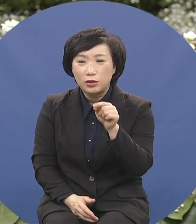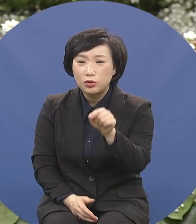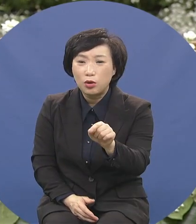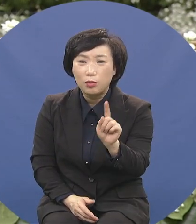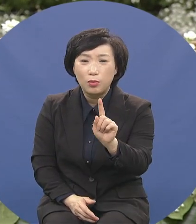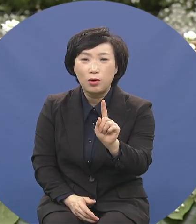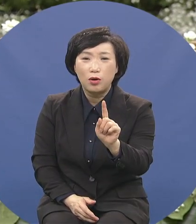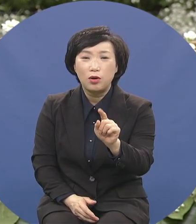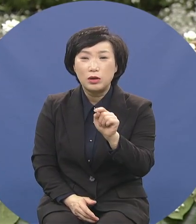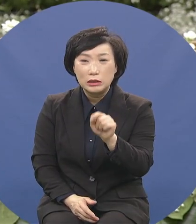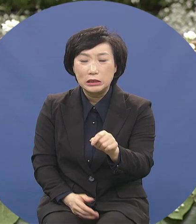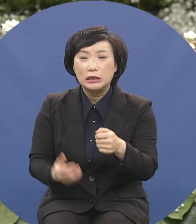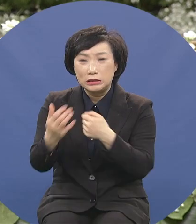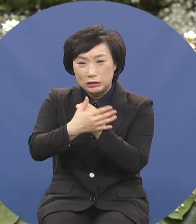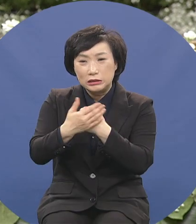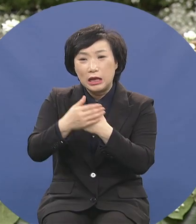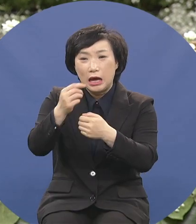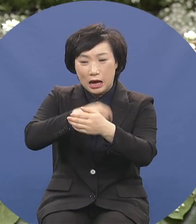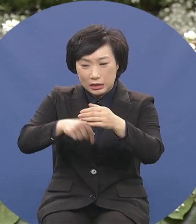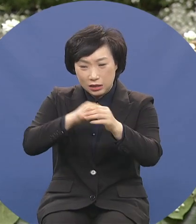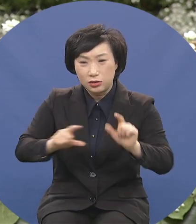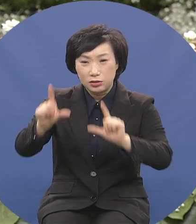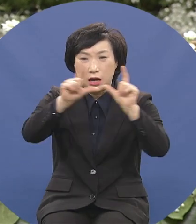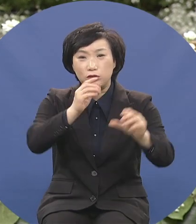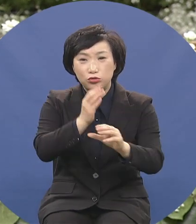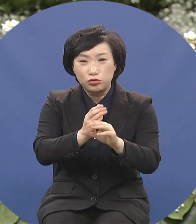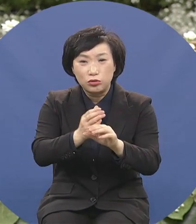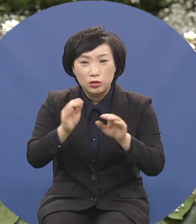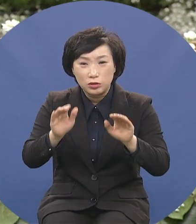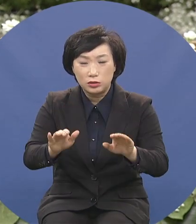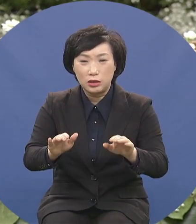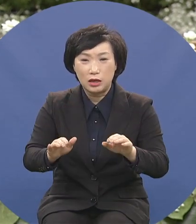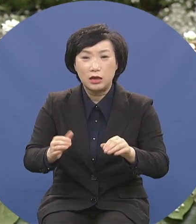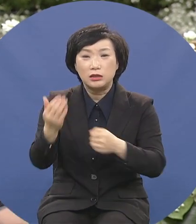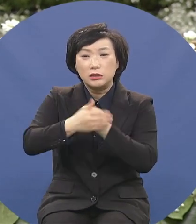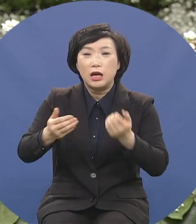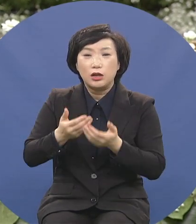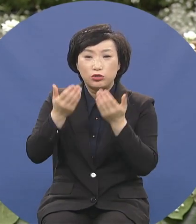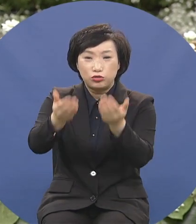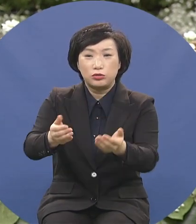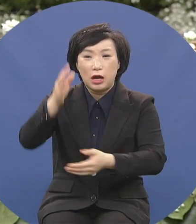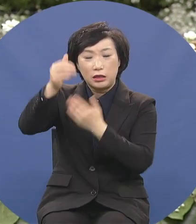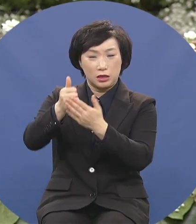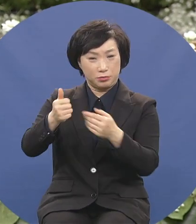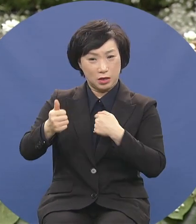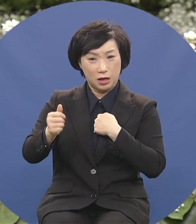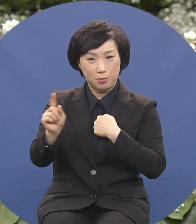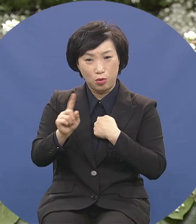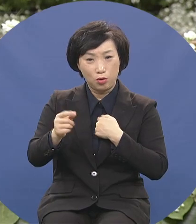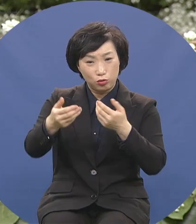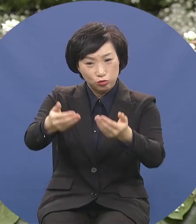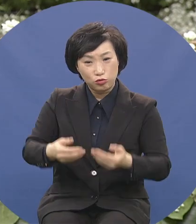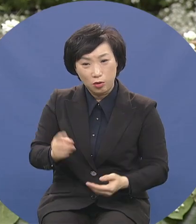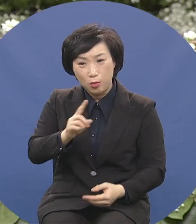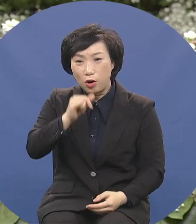너는 그 은혜 속에 살고 있으면서 은혜 베푸신 하나님께 내놓을 것